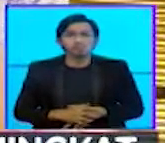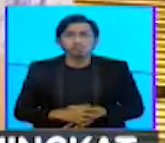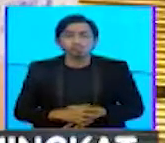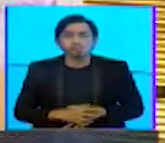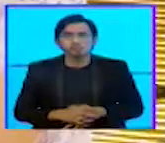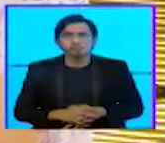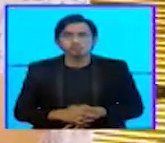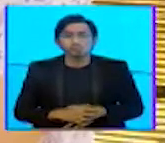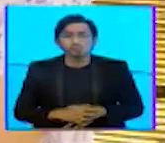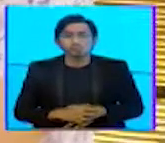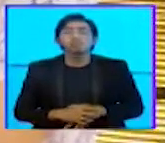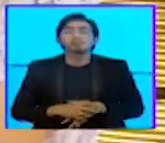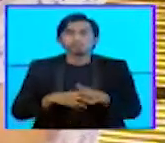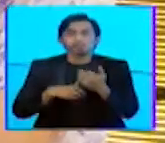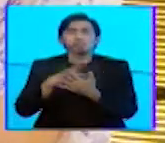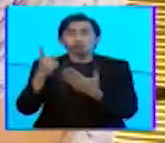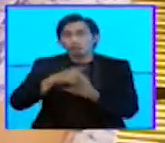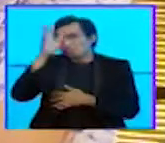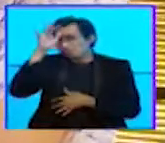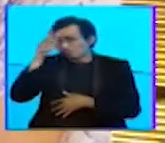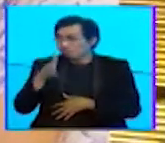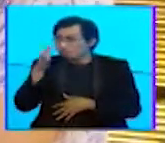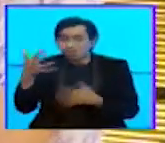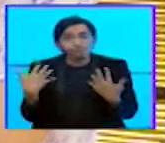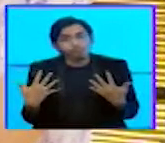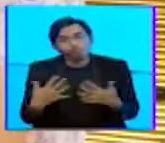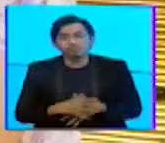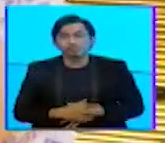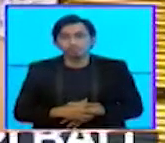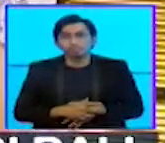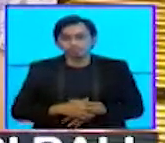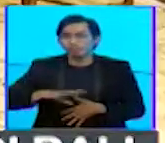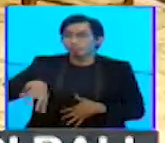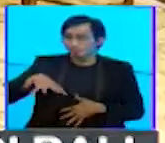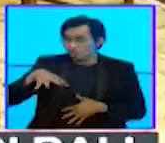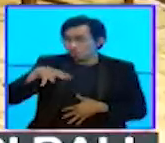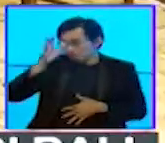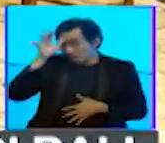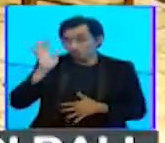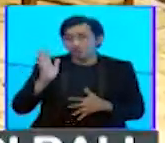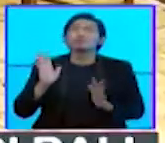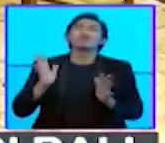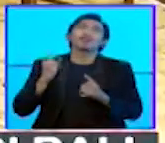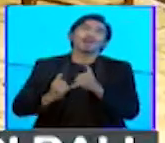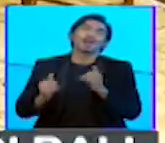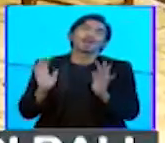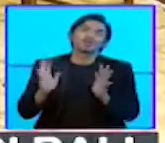Bali. Kabarnya Sulaiman juga mau diajak School from Bali ya? Sudah, kemarin sudah trial. Gimana, suka nggak di Bali? Gimana, suka nggak di